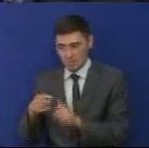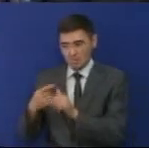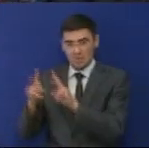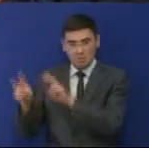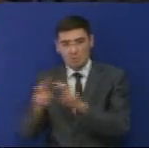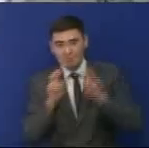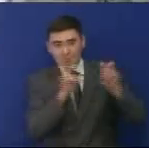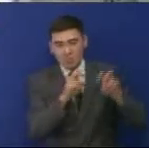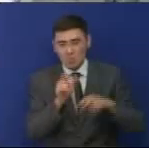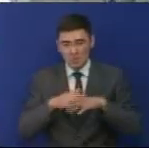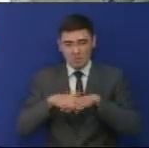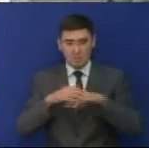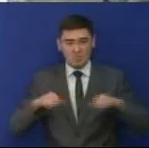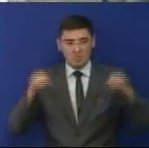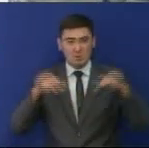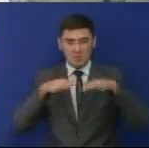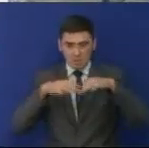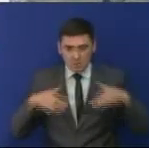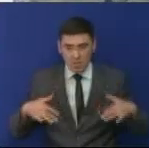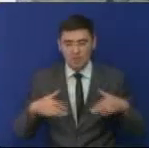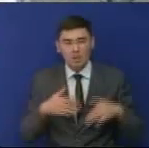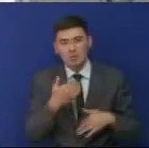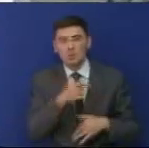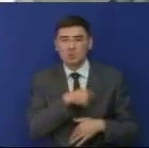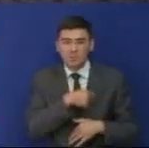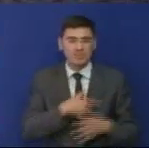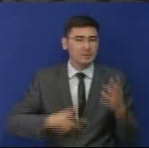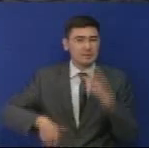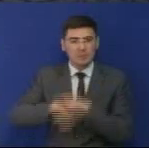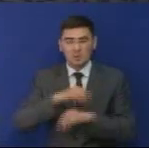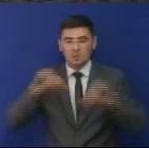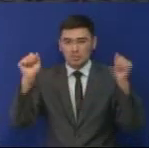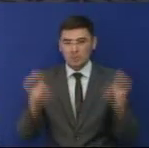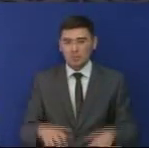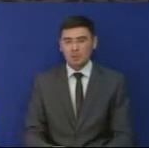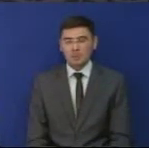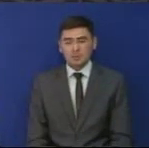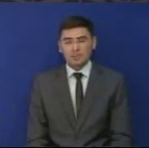собрались любители спорта региона во главе с его тренером Ром Ильматовым.